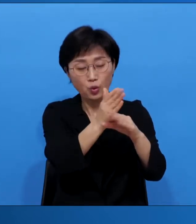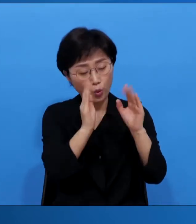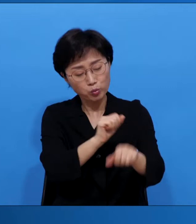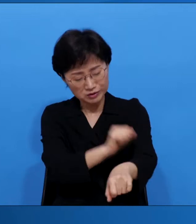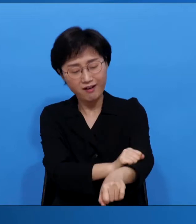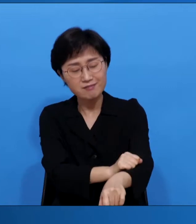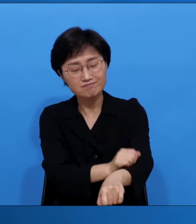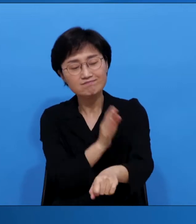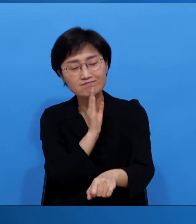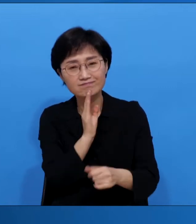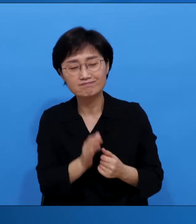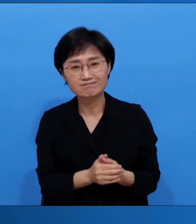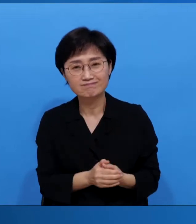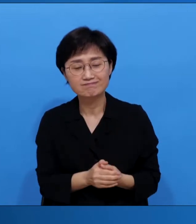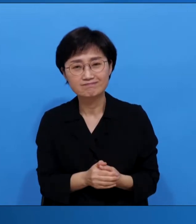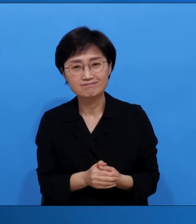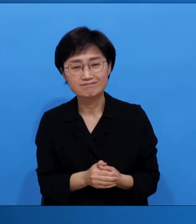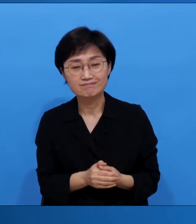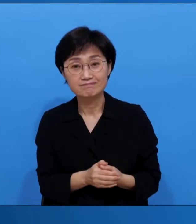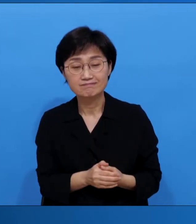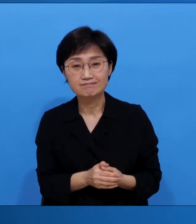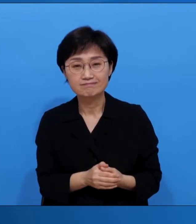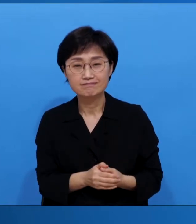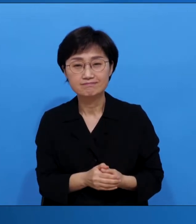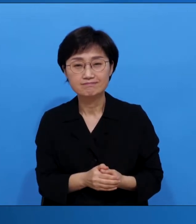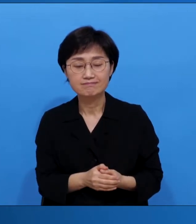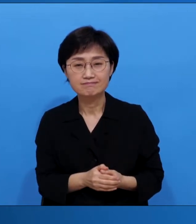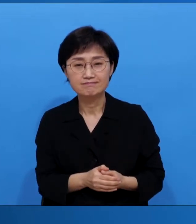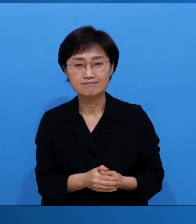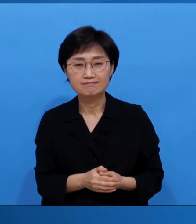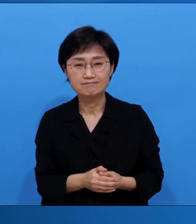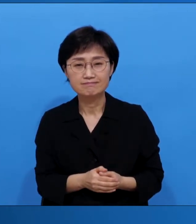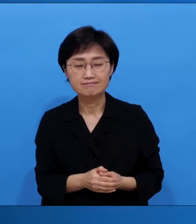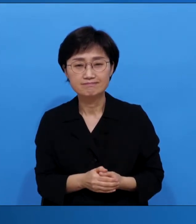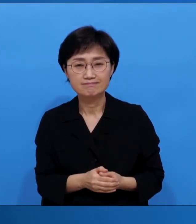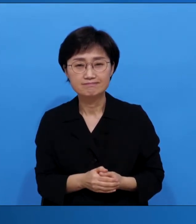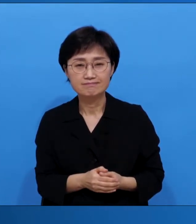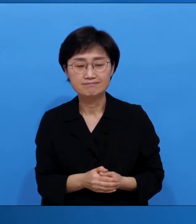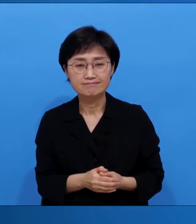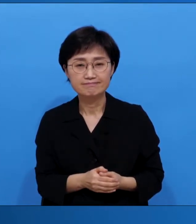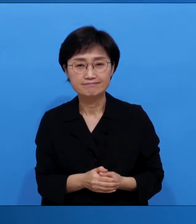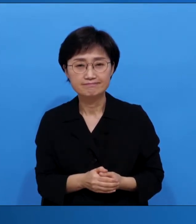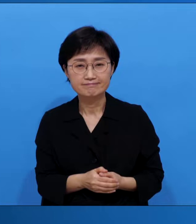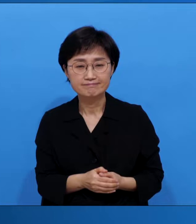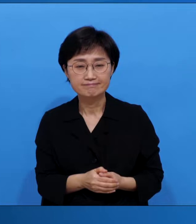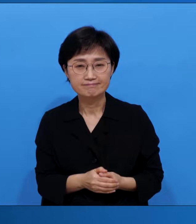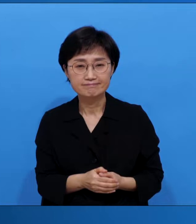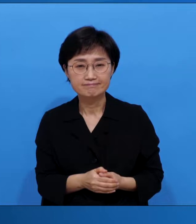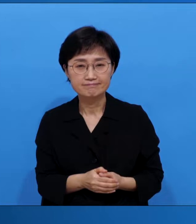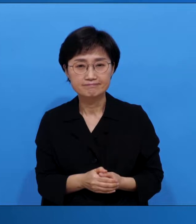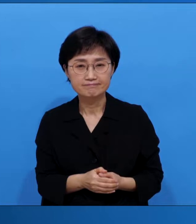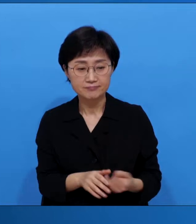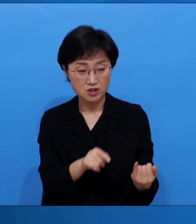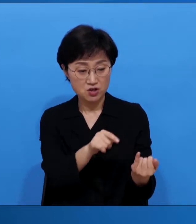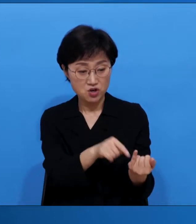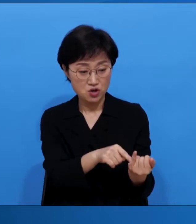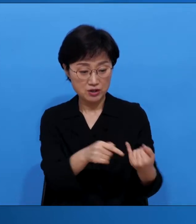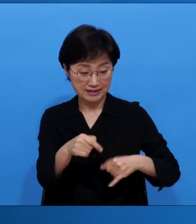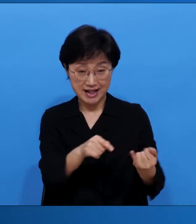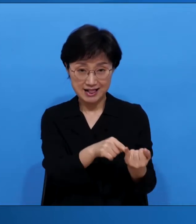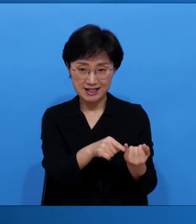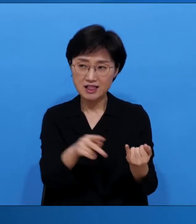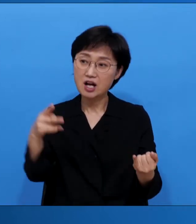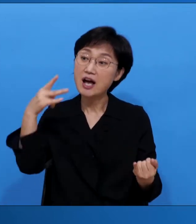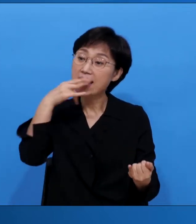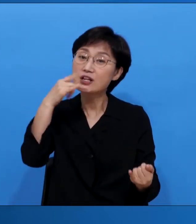husband, Reverend Jin Park, their daughter is actually studying in the U.S. and she's studying very well. 그 엄마 아빠 얘기하더랍니다. And